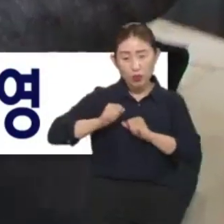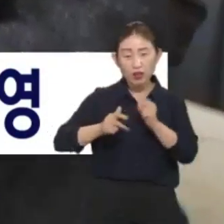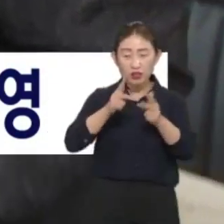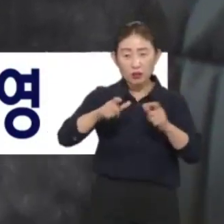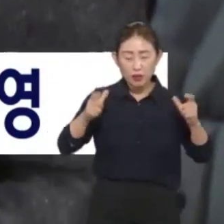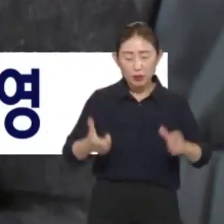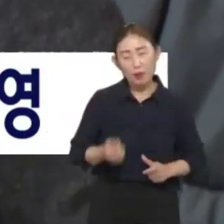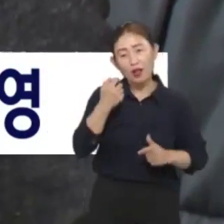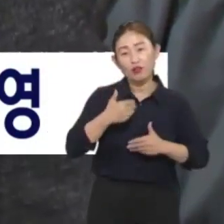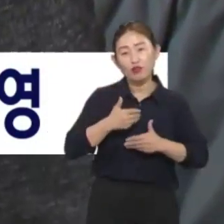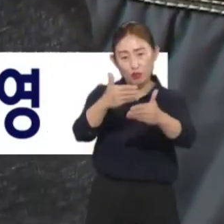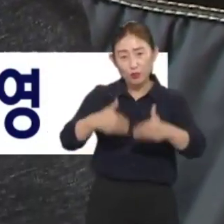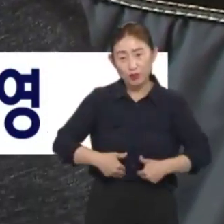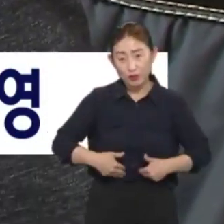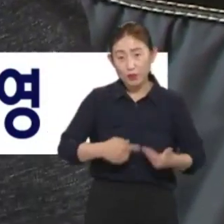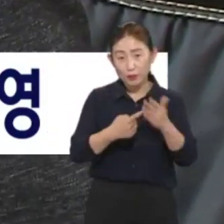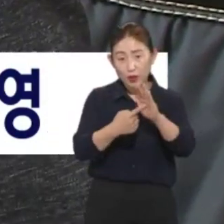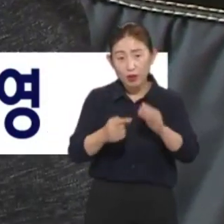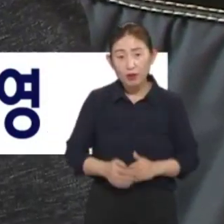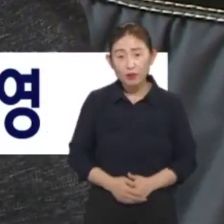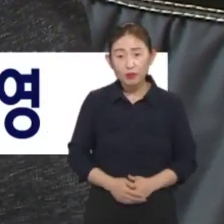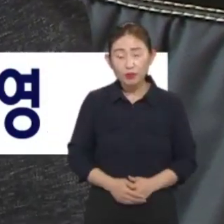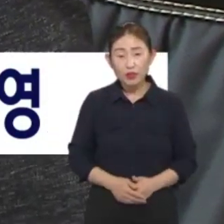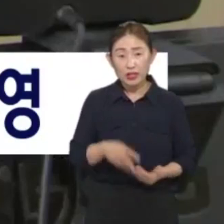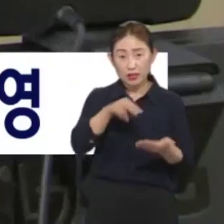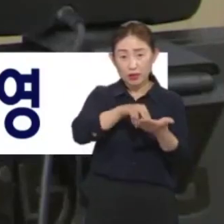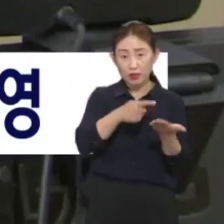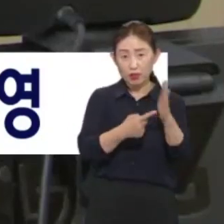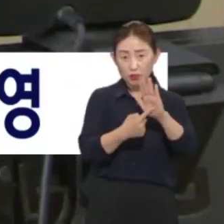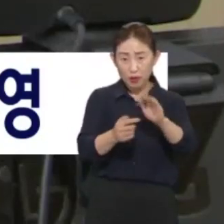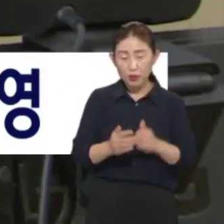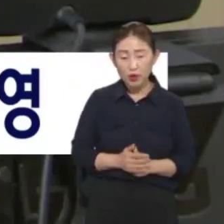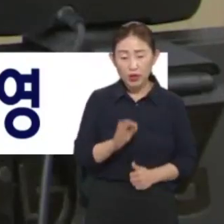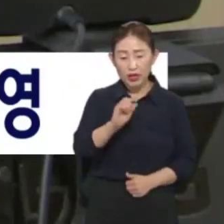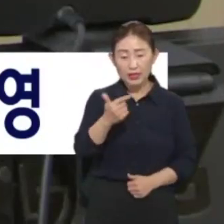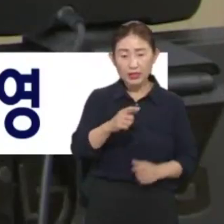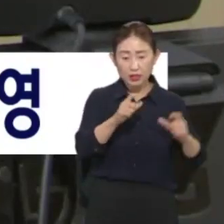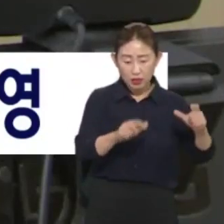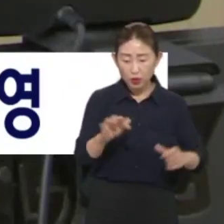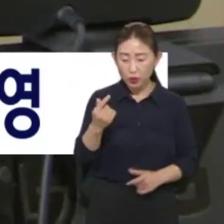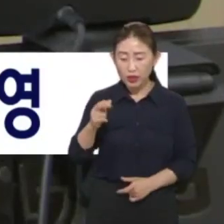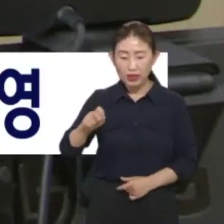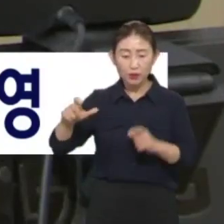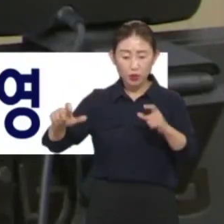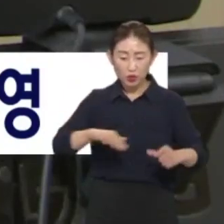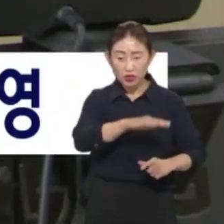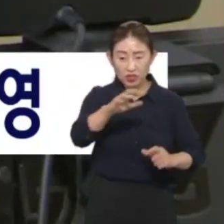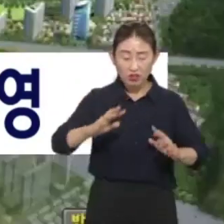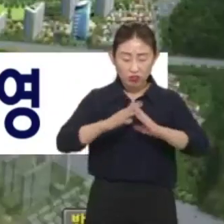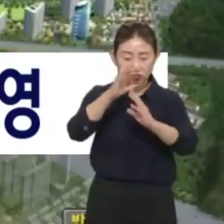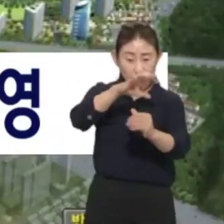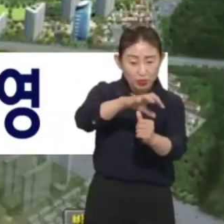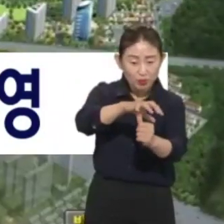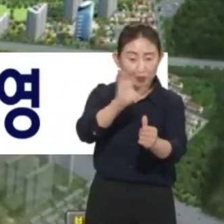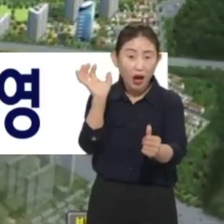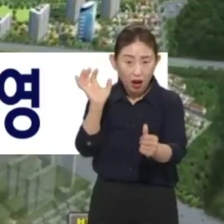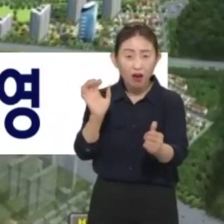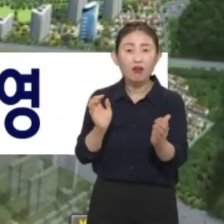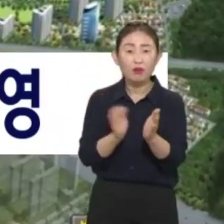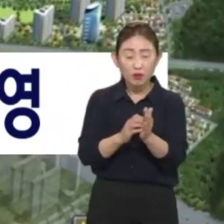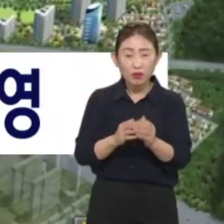한다고 밝혔습니다. 정 구청장은 입장문을 내고 안산동과 외삼동 일원 개발 제한 구역 해제가